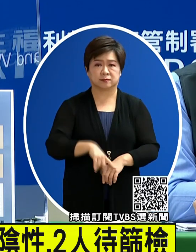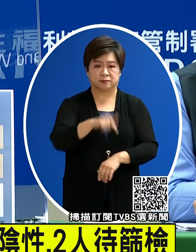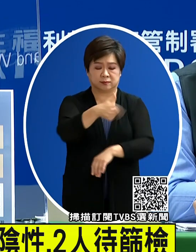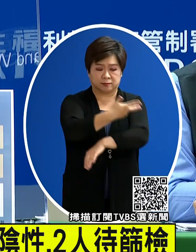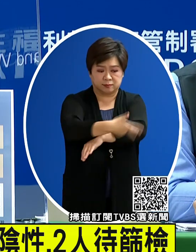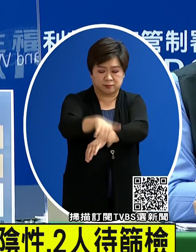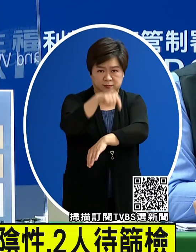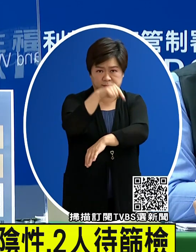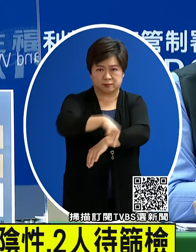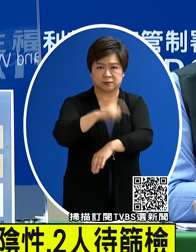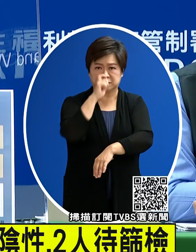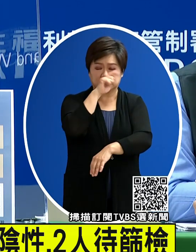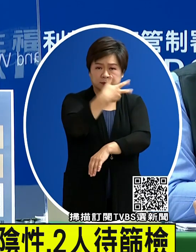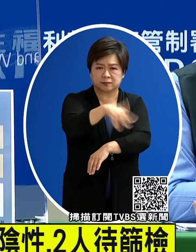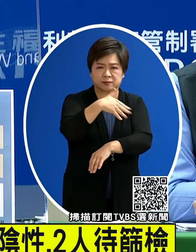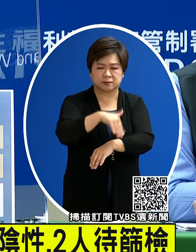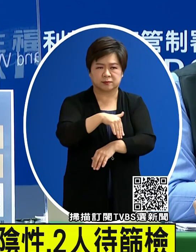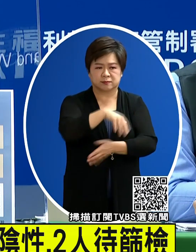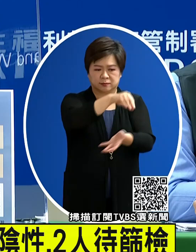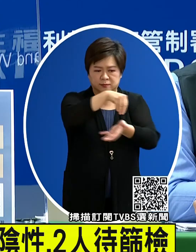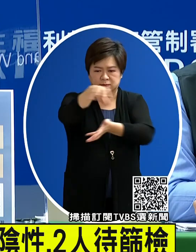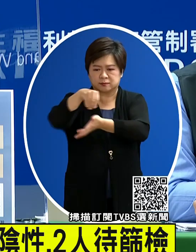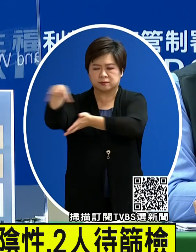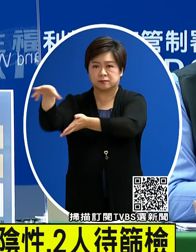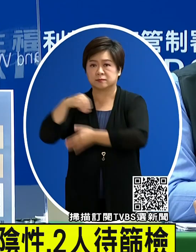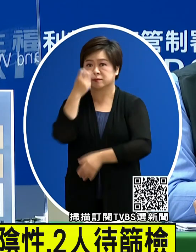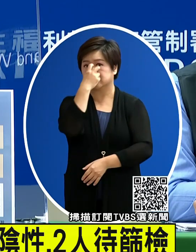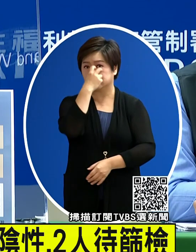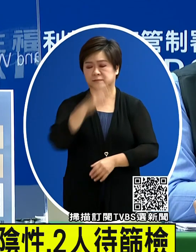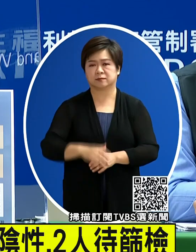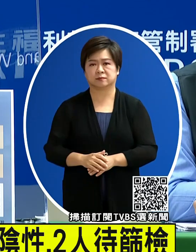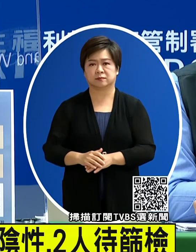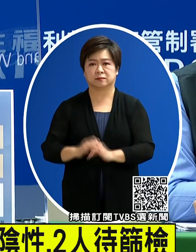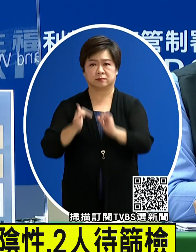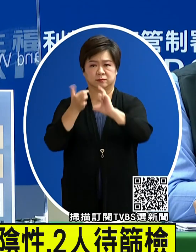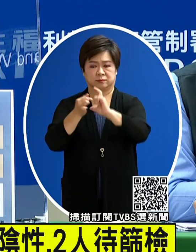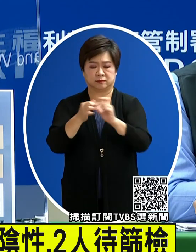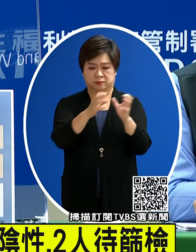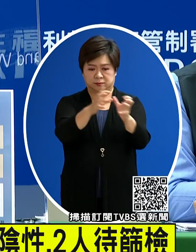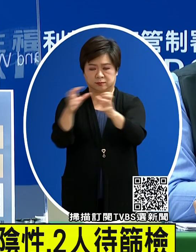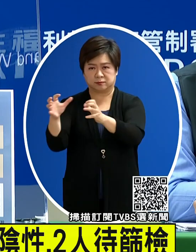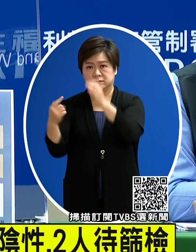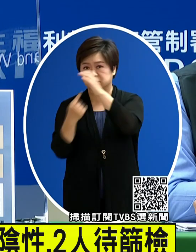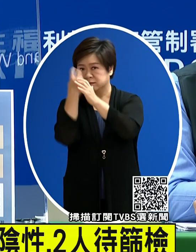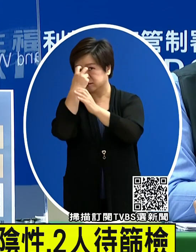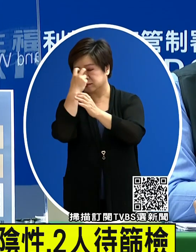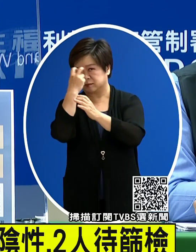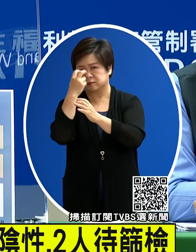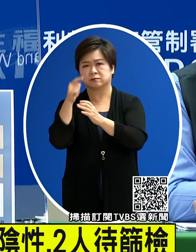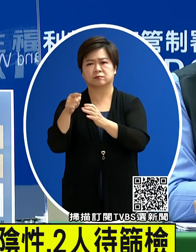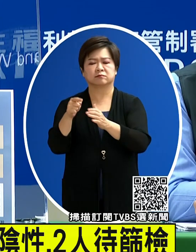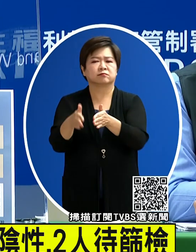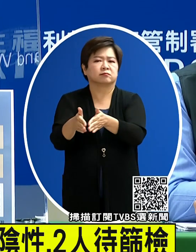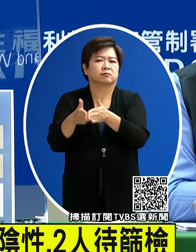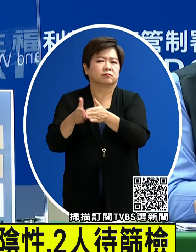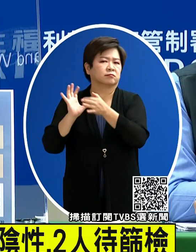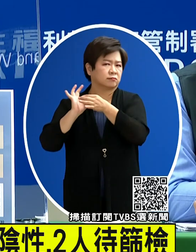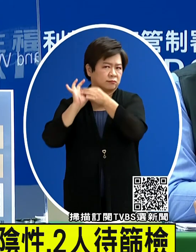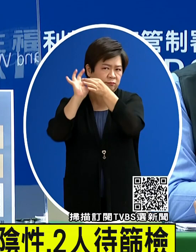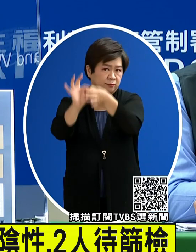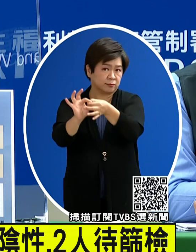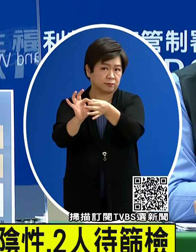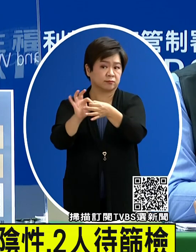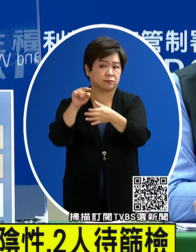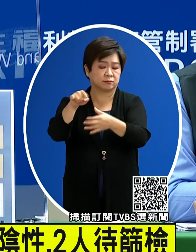道这污水的一个检查等等的。那社区定点加强监测是我们其中的一样，那在这里